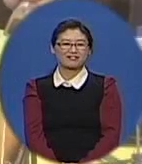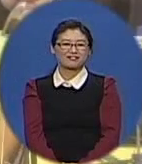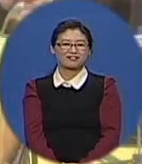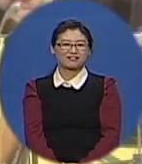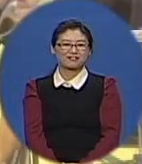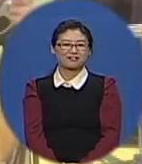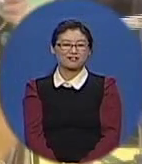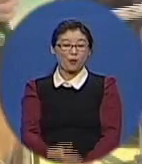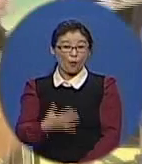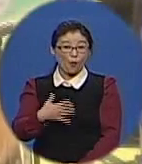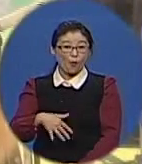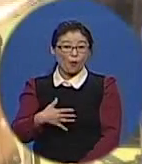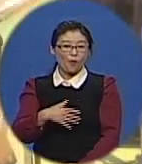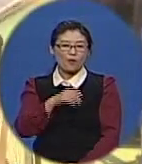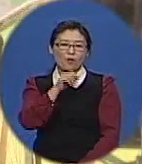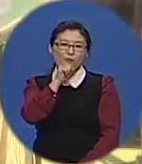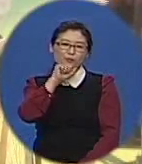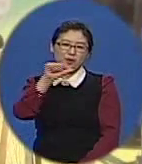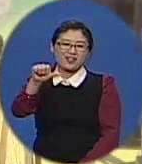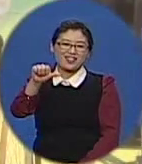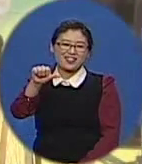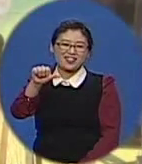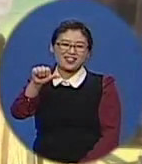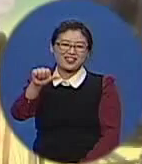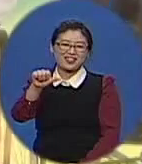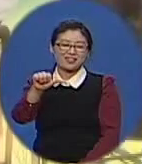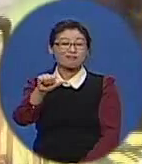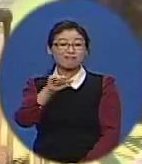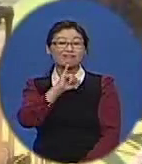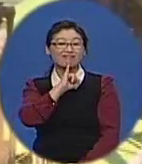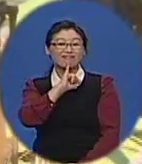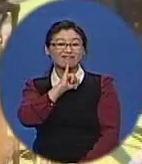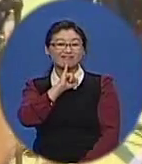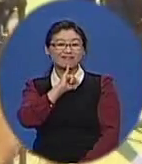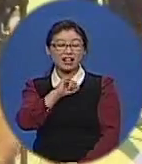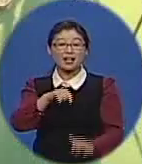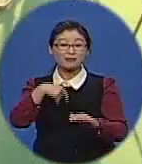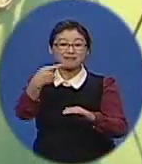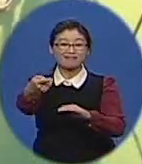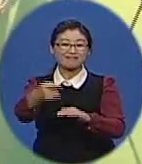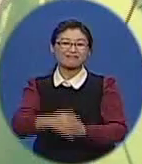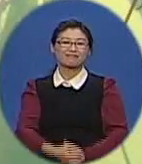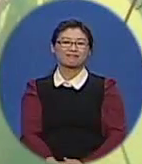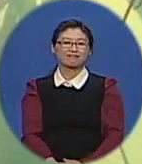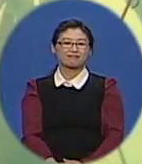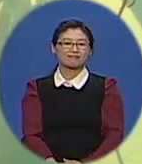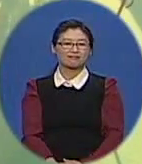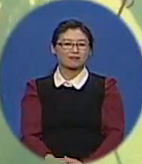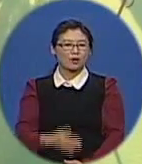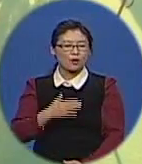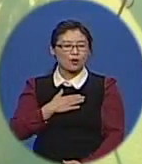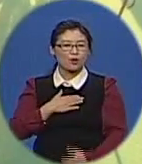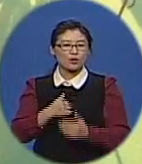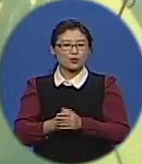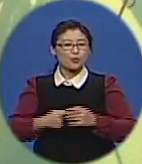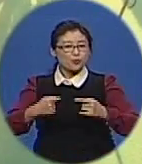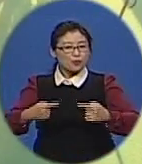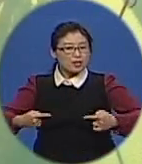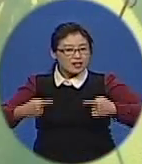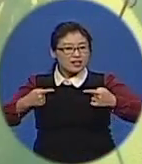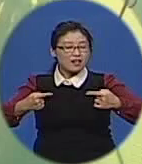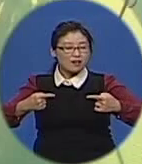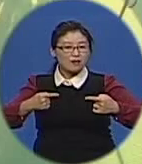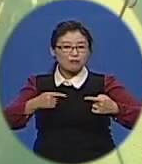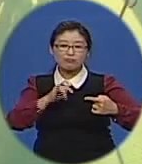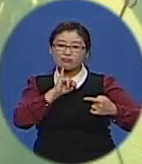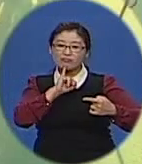오, 야, 그래도 5점입니다. 옳지, 나가네. 나쁘지 않아. 다음, 염따. 제 휠체어 위치가 맞나요, 근데? 예,